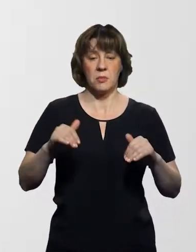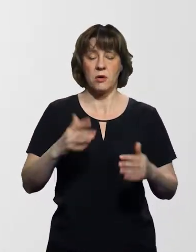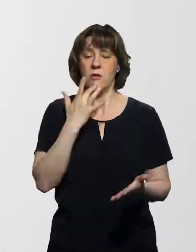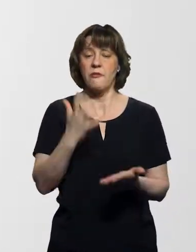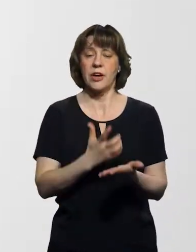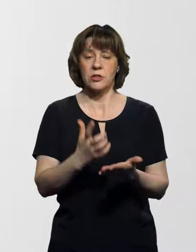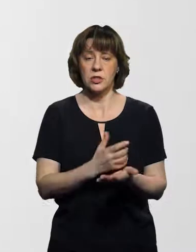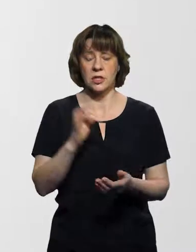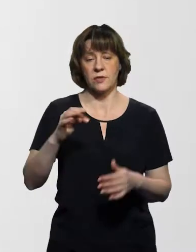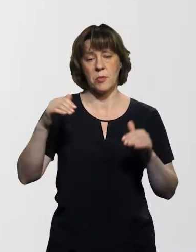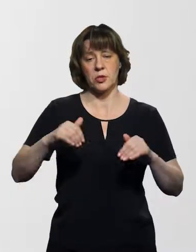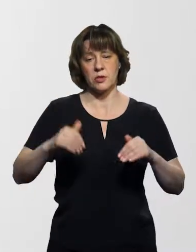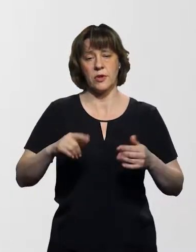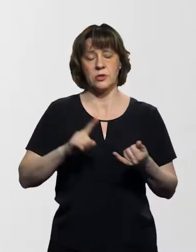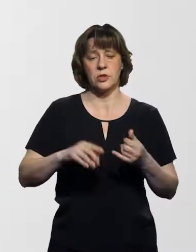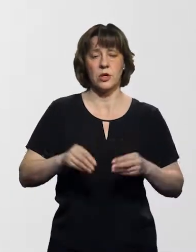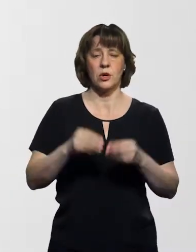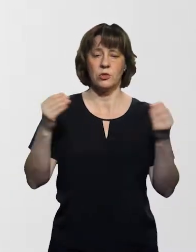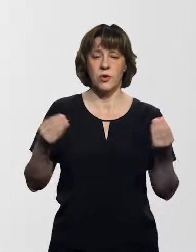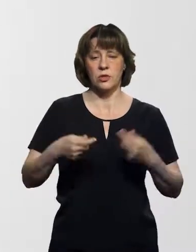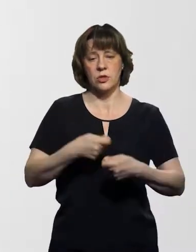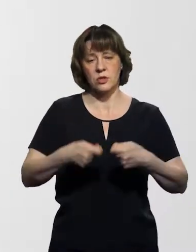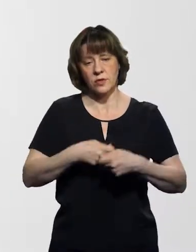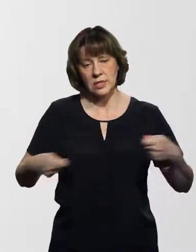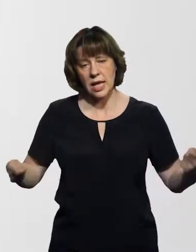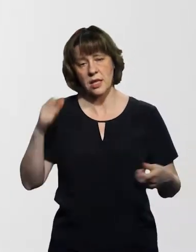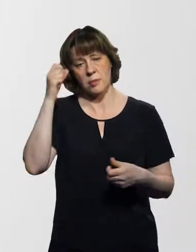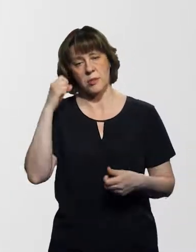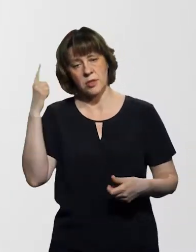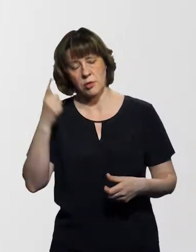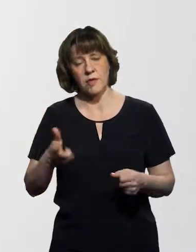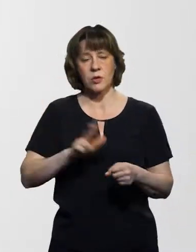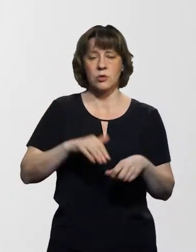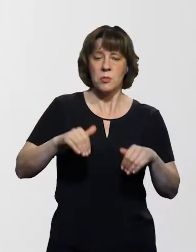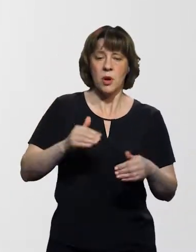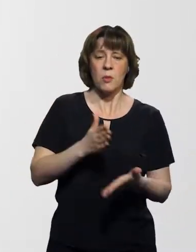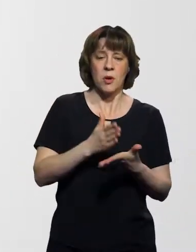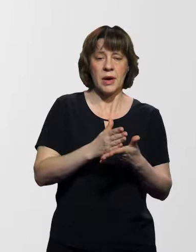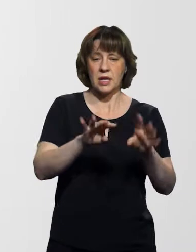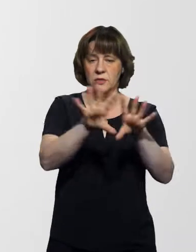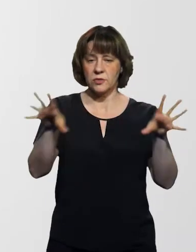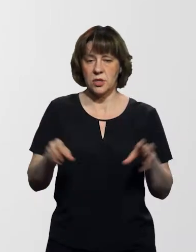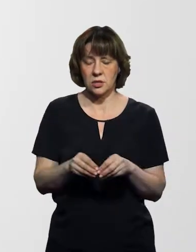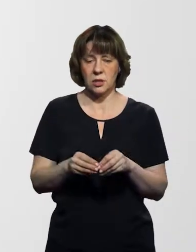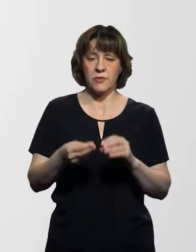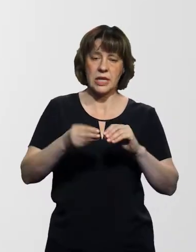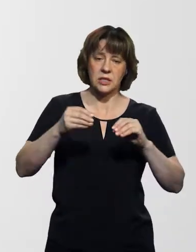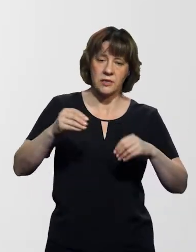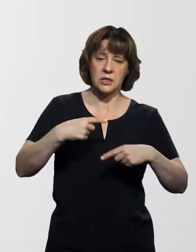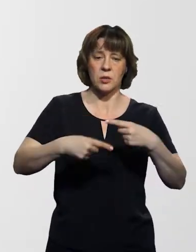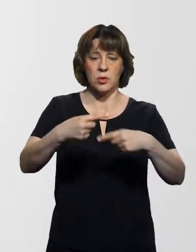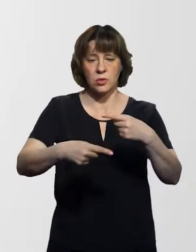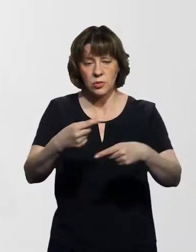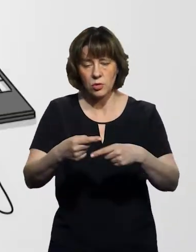oni wykorzystać swój potencjał i tworzyć innowacyjne rozwiązania, które mogą skutecznie służyć wszystkim użytkownikom. Coraz więcej